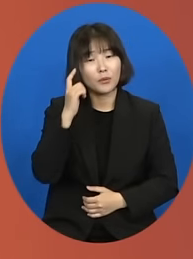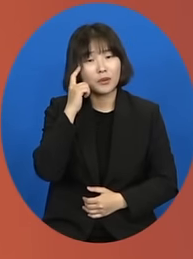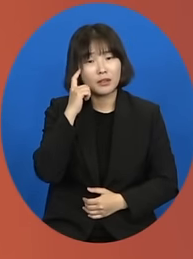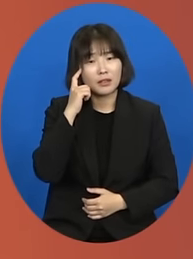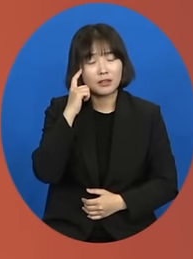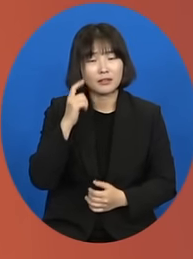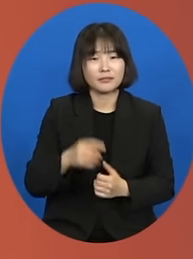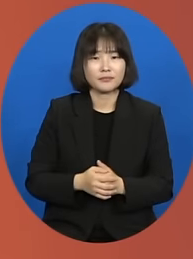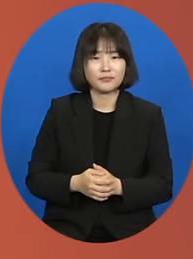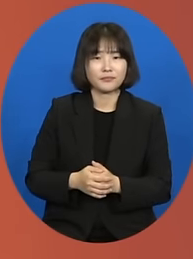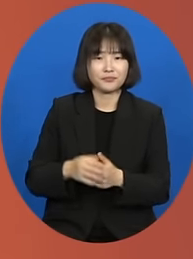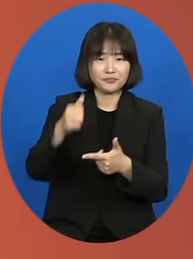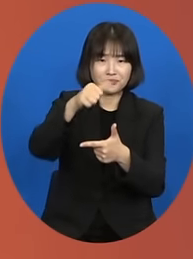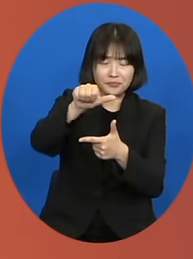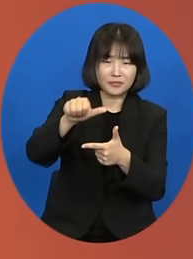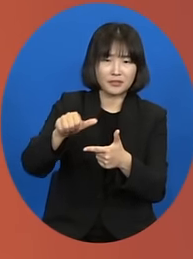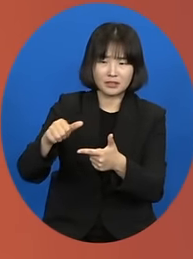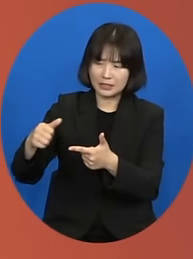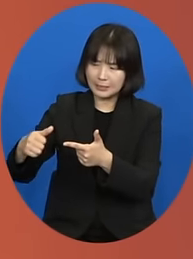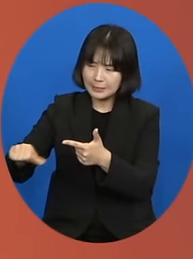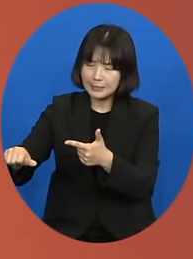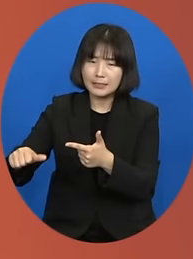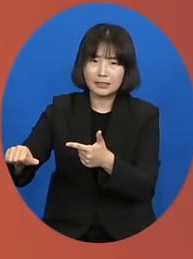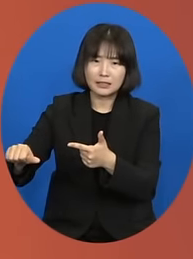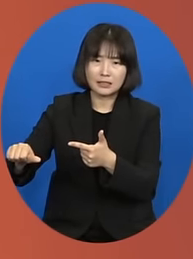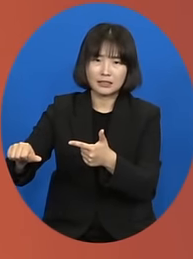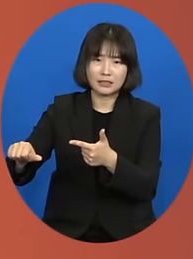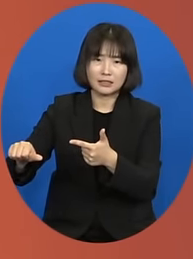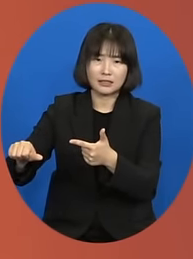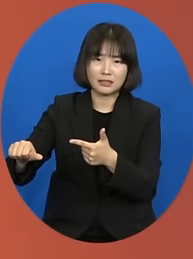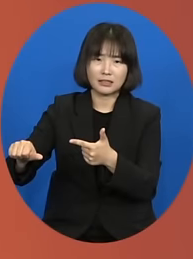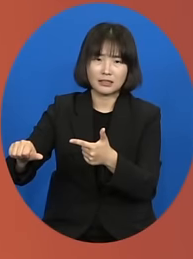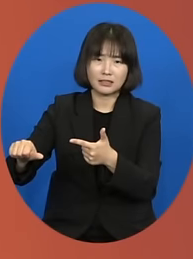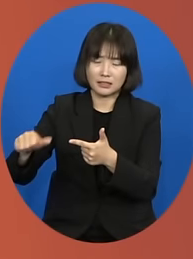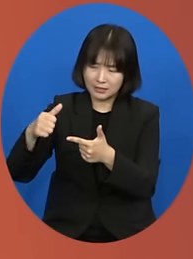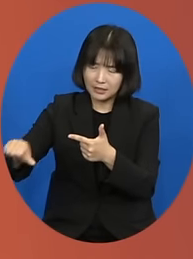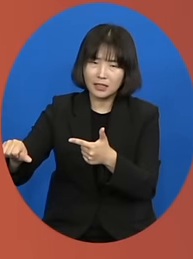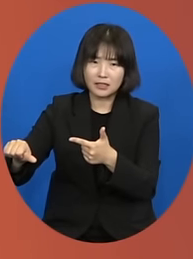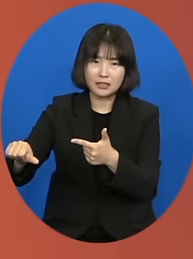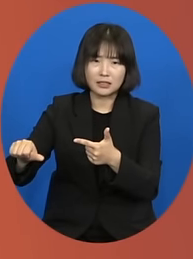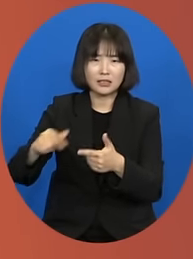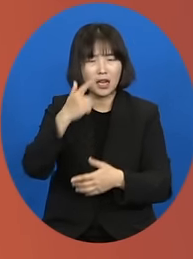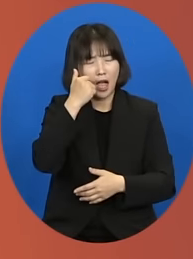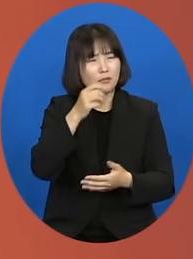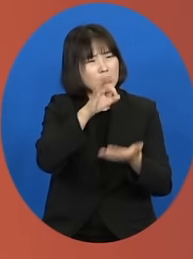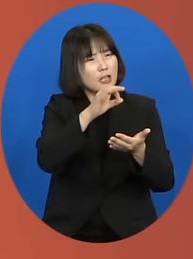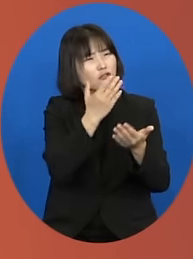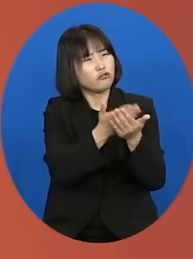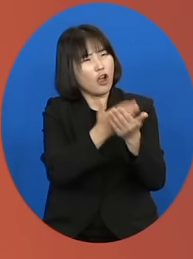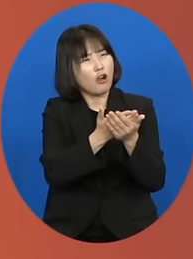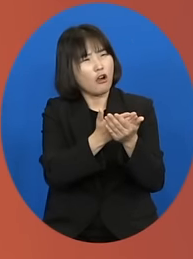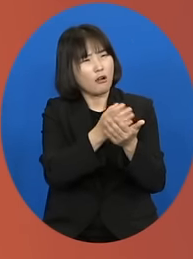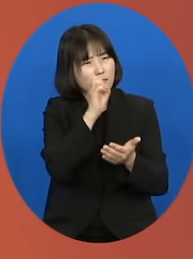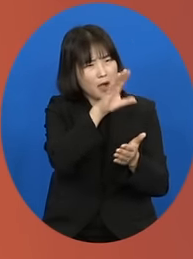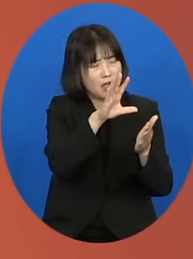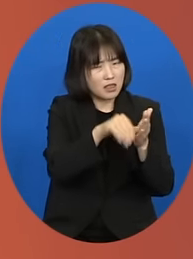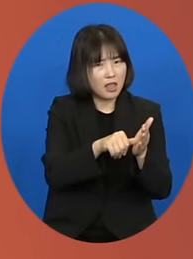큰아들은, 작은아들이 아버지한테 아버지 재산 주세요 라고 재산 받고 나갔을 때 사람들이 다 손가락질할